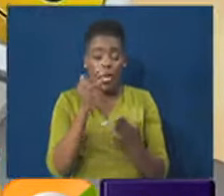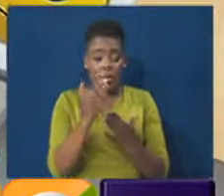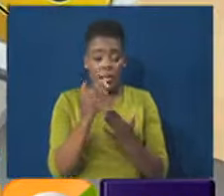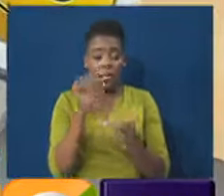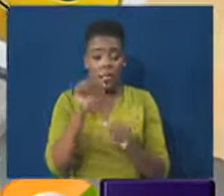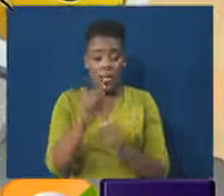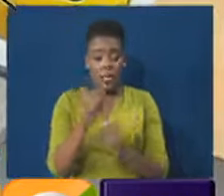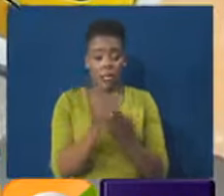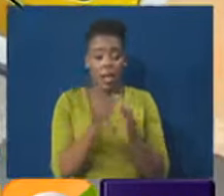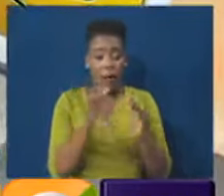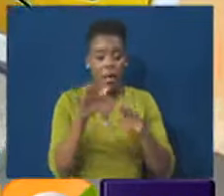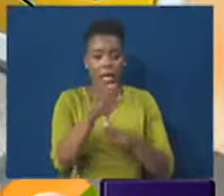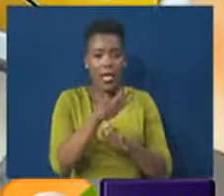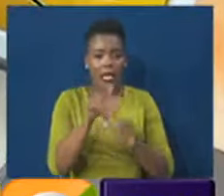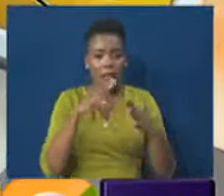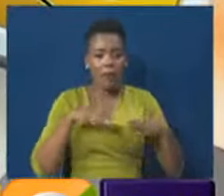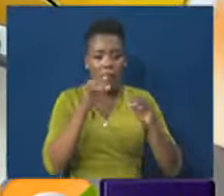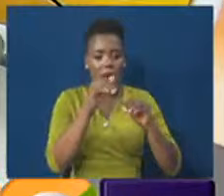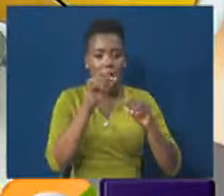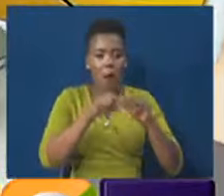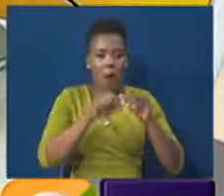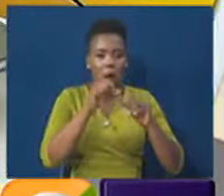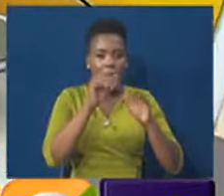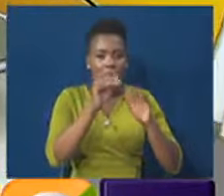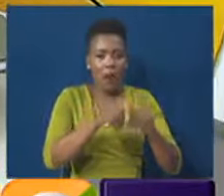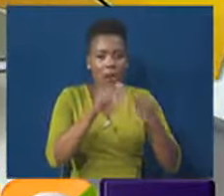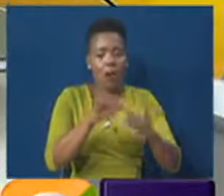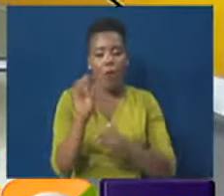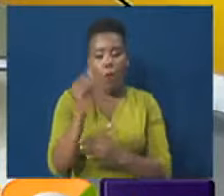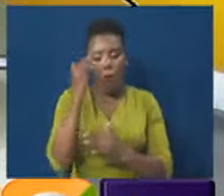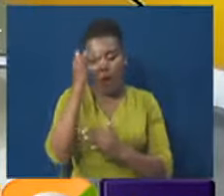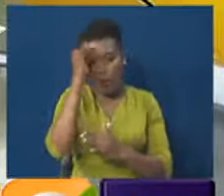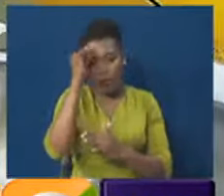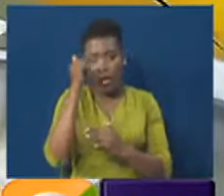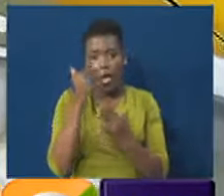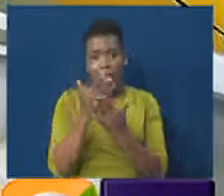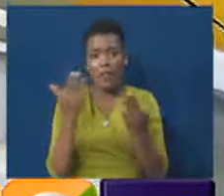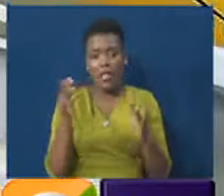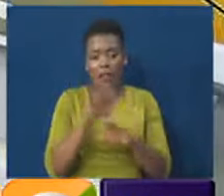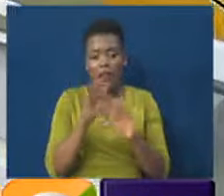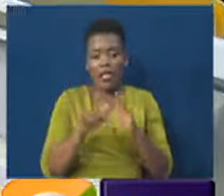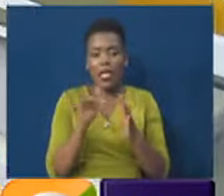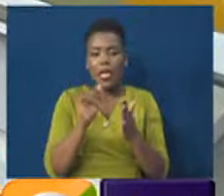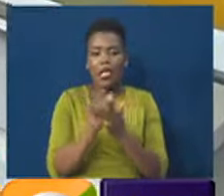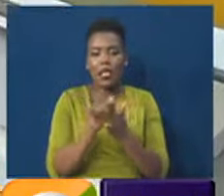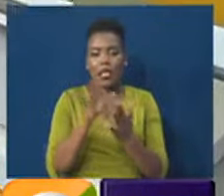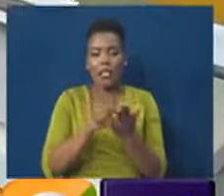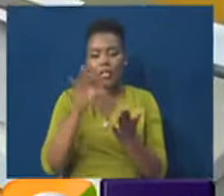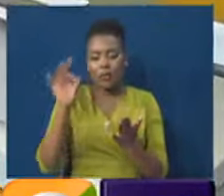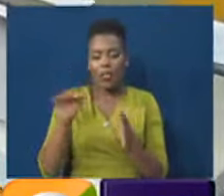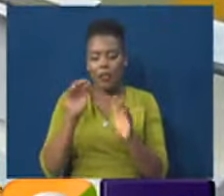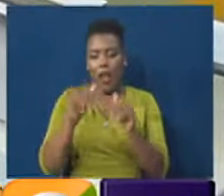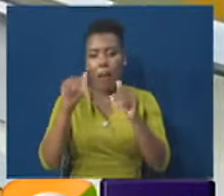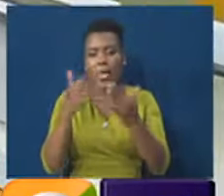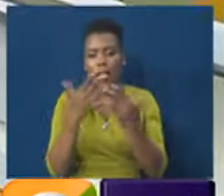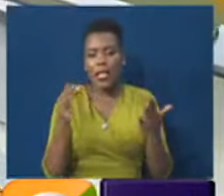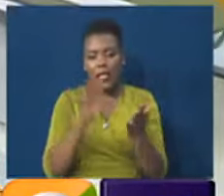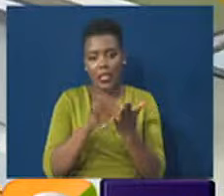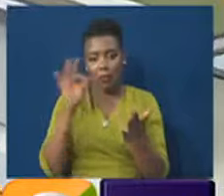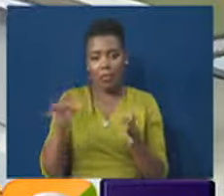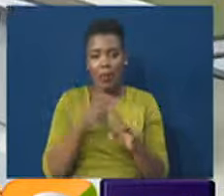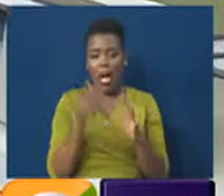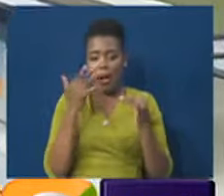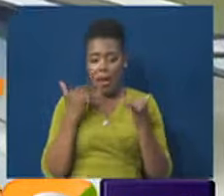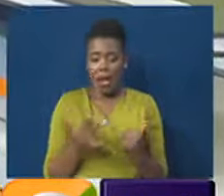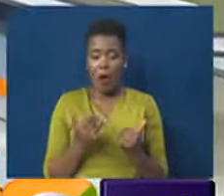walikuwa hawapandi kwa sababu ya gharama ya bidhaa ambazo zinahusika na ukulima. Lakini na